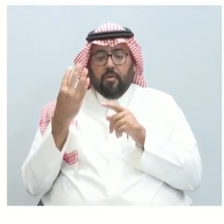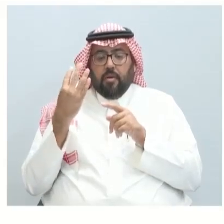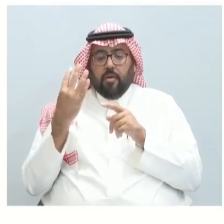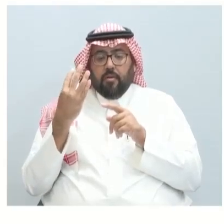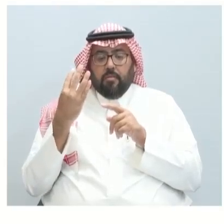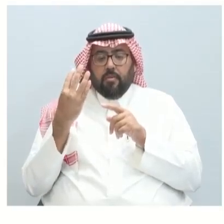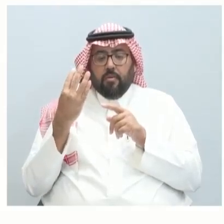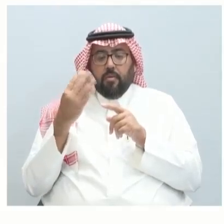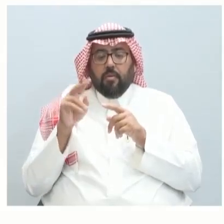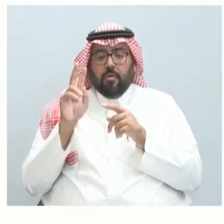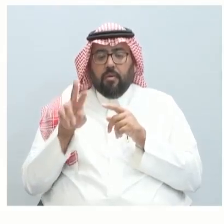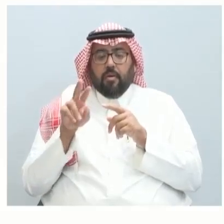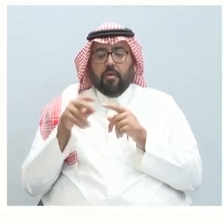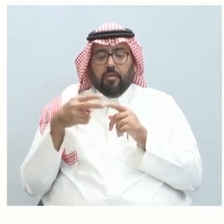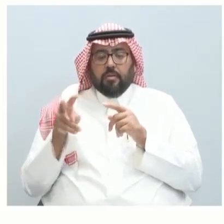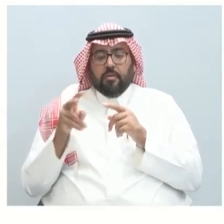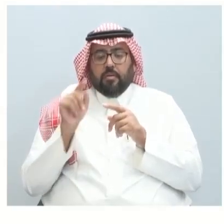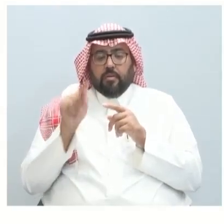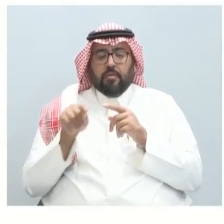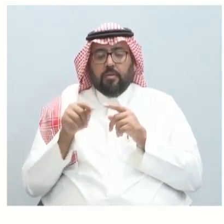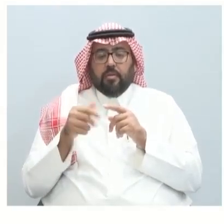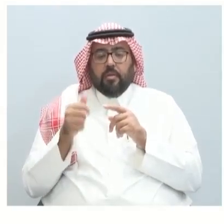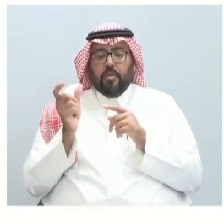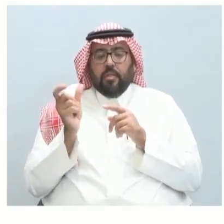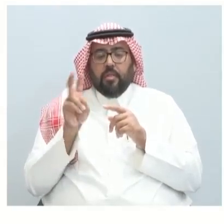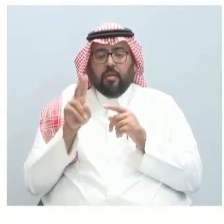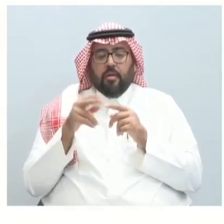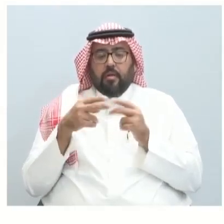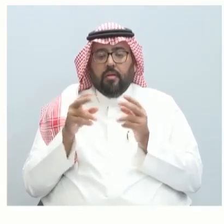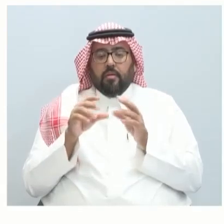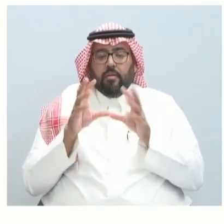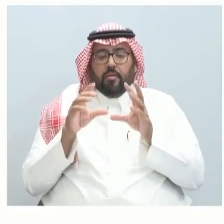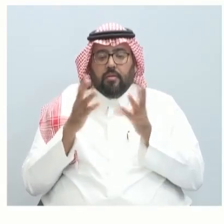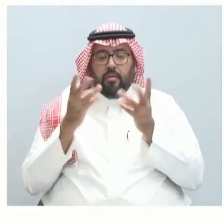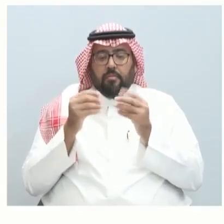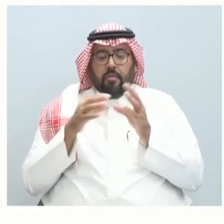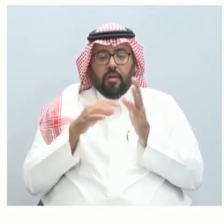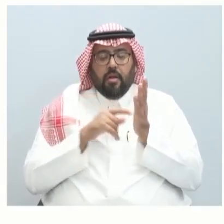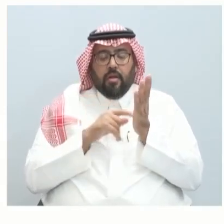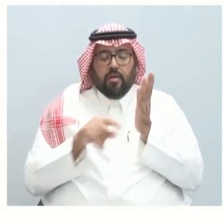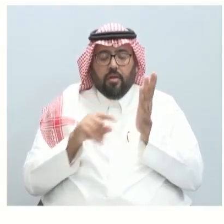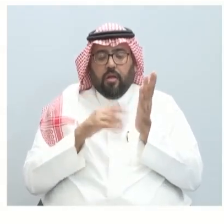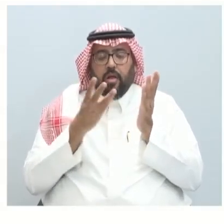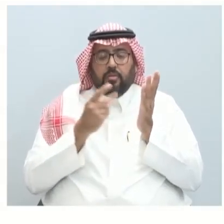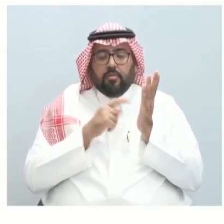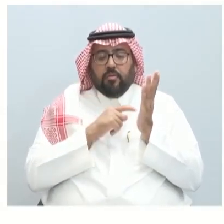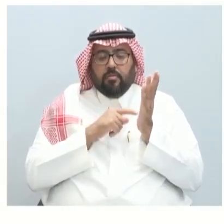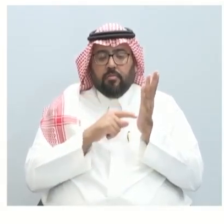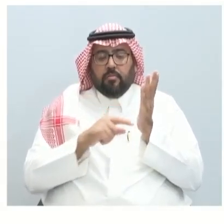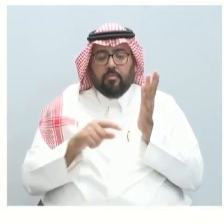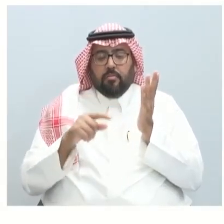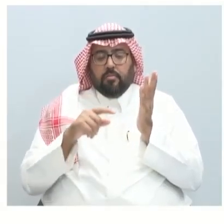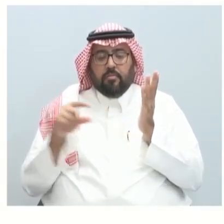هو اربعه ومن ثم اضغط انت ربنا بناتي اذا سيخرج لي الاجابه بهذا